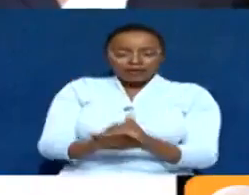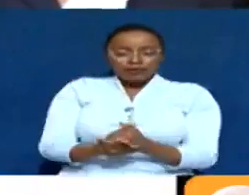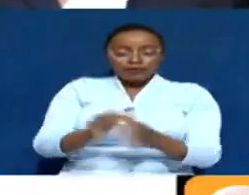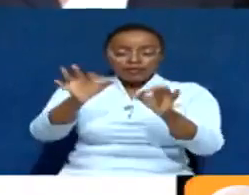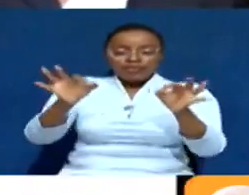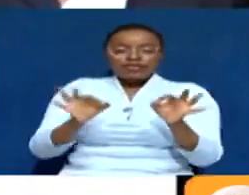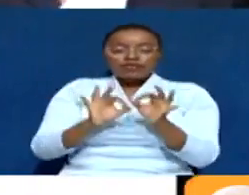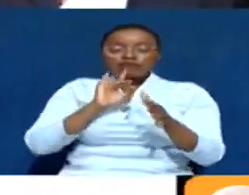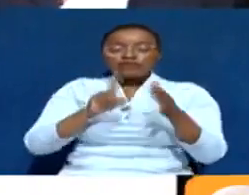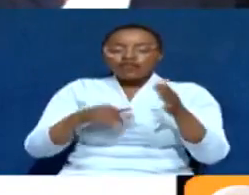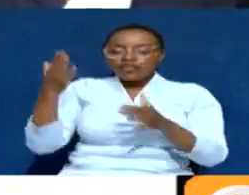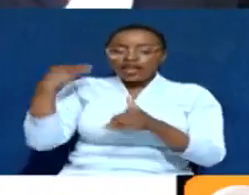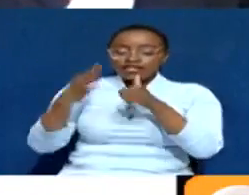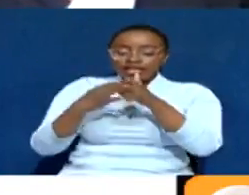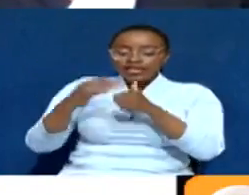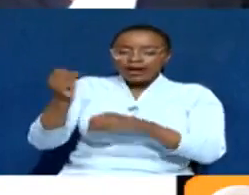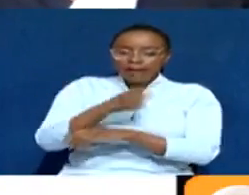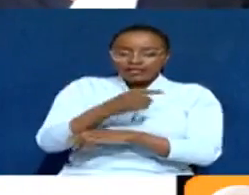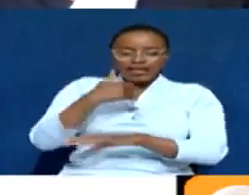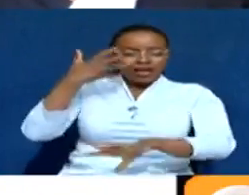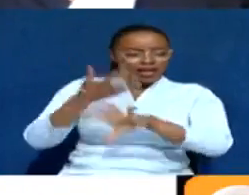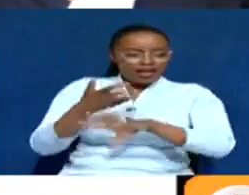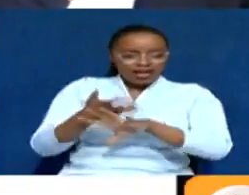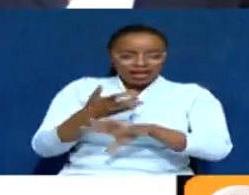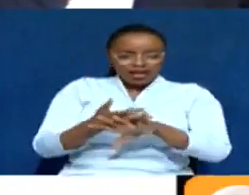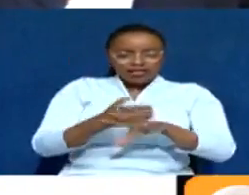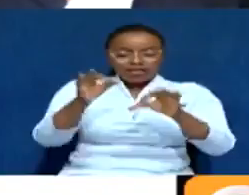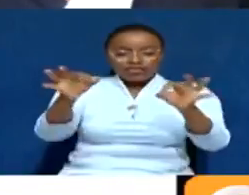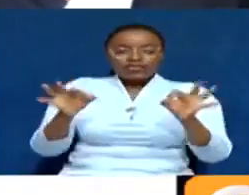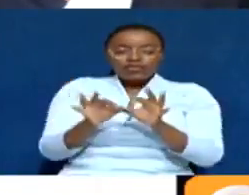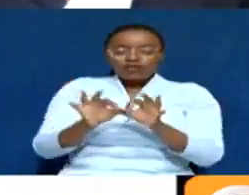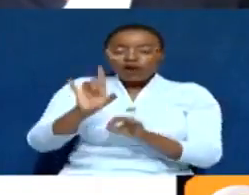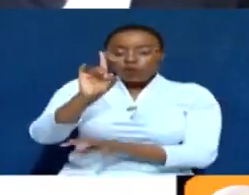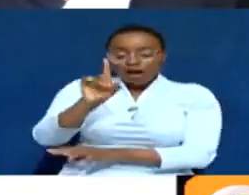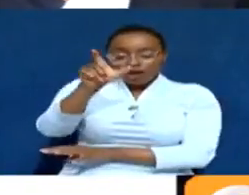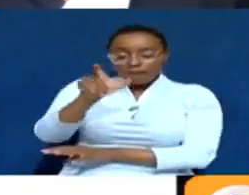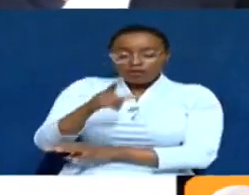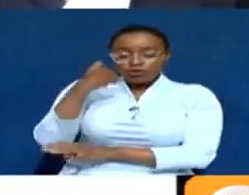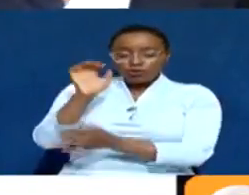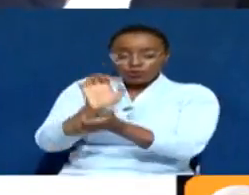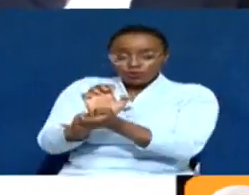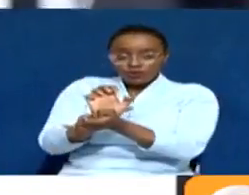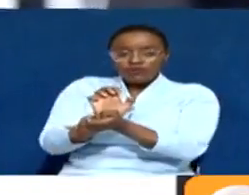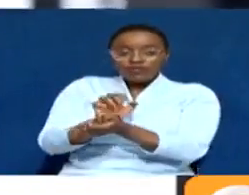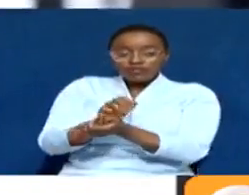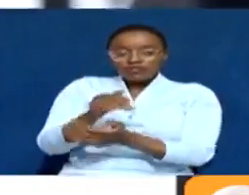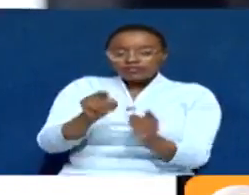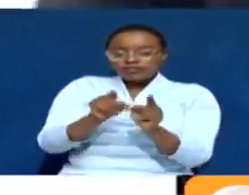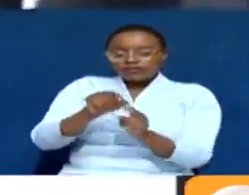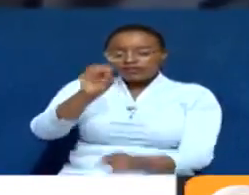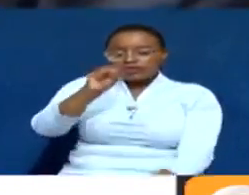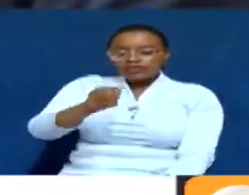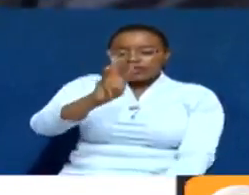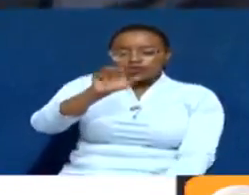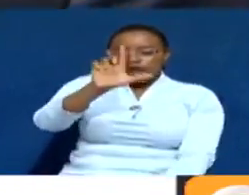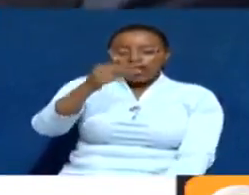Their families claim that the last 8 months have been hard for them. The family of one of those detained in the Gulf state, Sadaf Saleh, says,